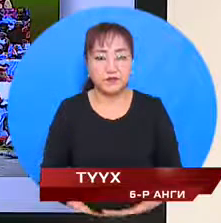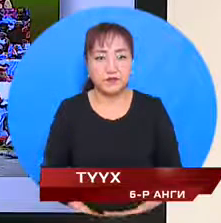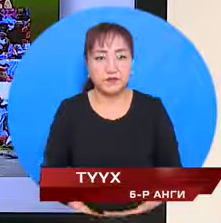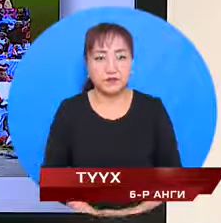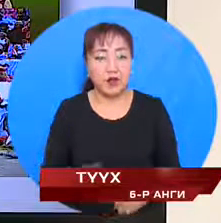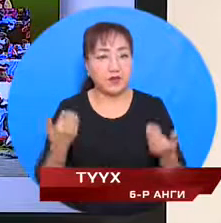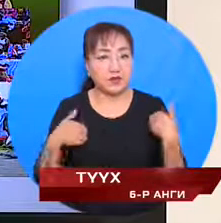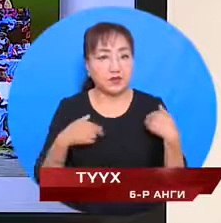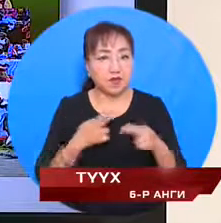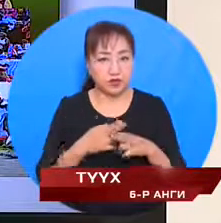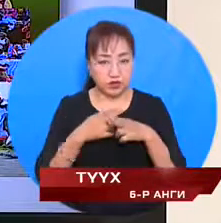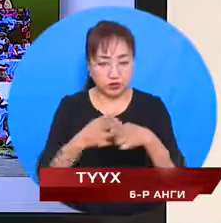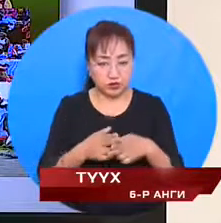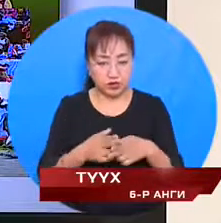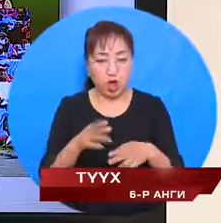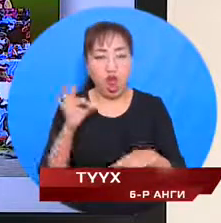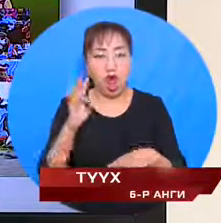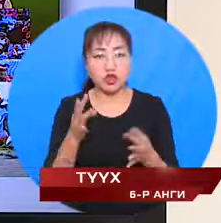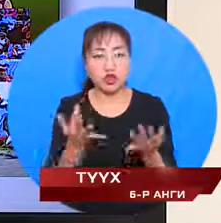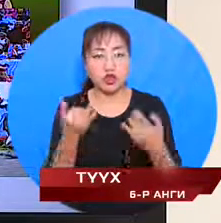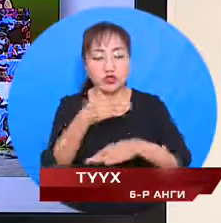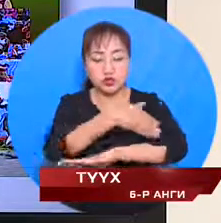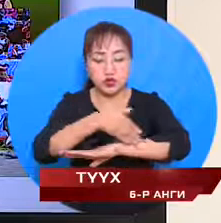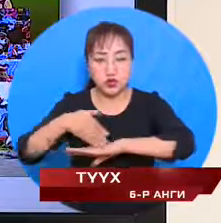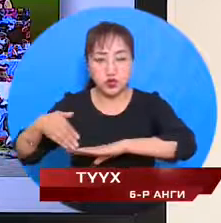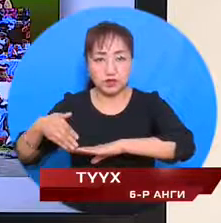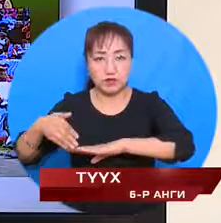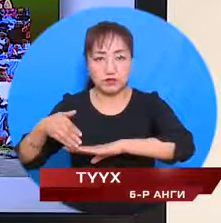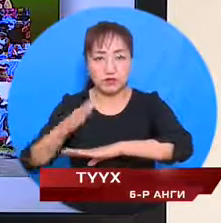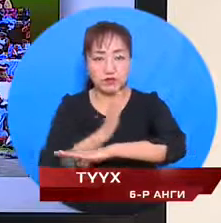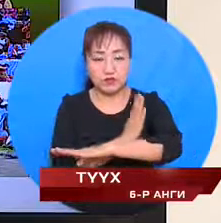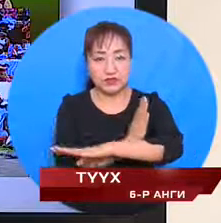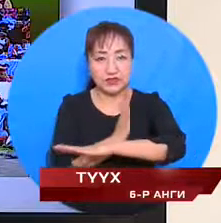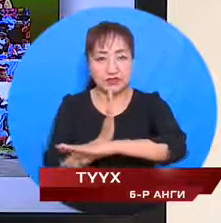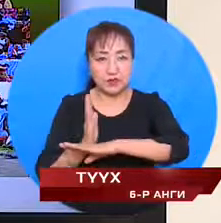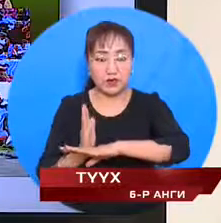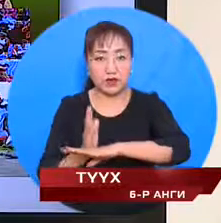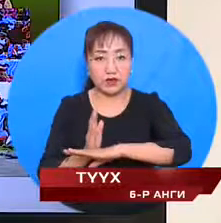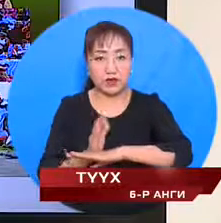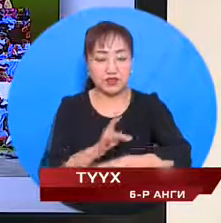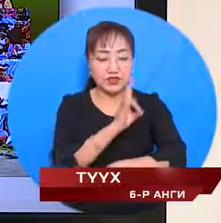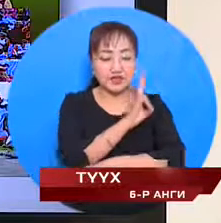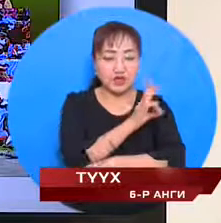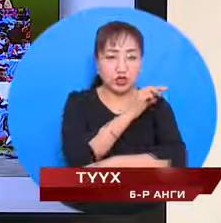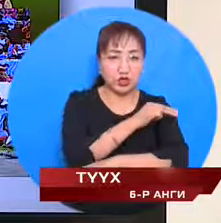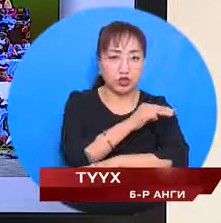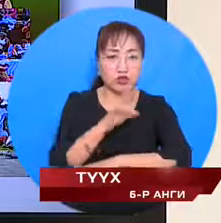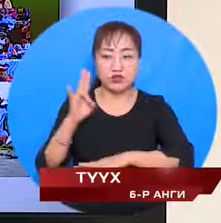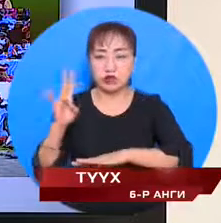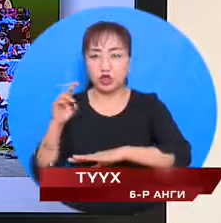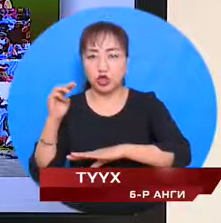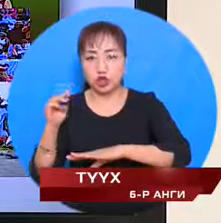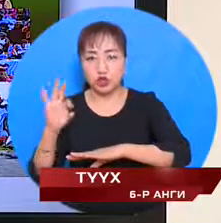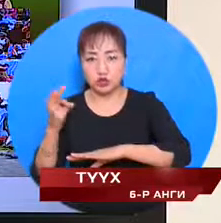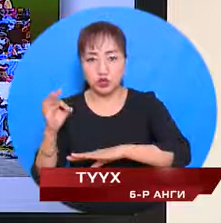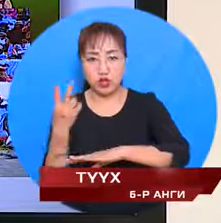Багшин туслахуудаас онтоолын шугам заасан байгаа. За, онтоолын шугам дээр нийтийн тоолол, нийтийн тооллын өмнөх төг хоёр байгаа. За, бид